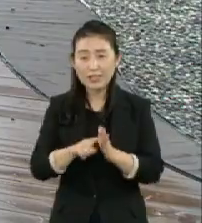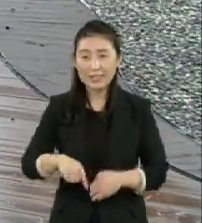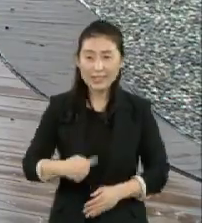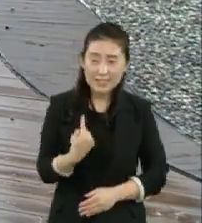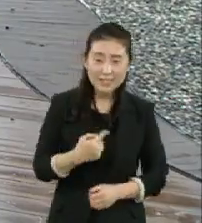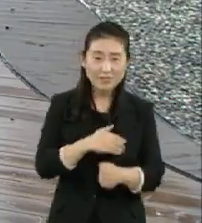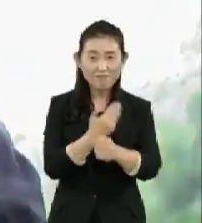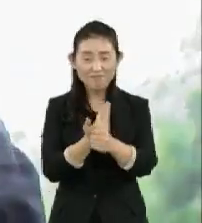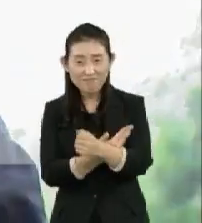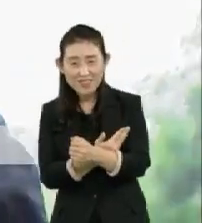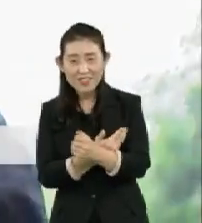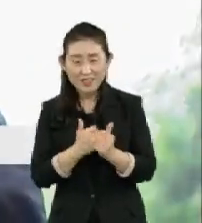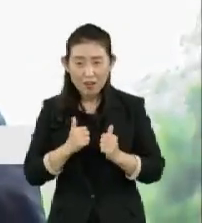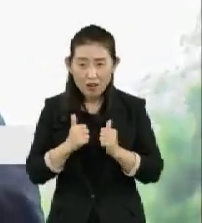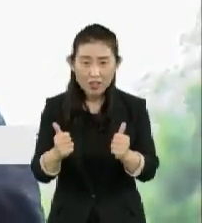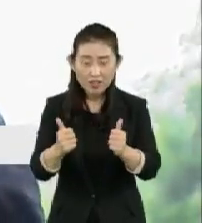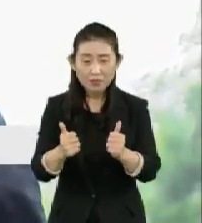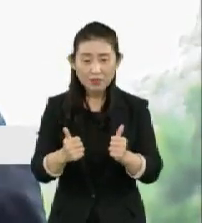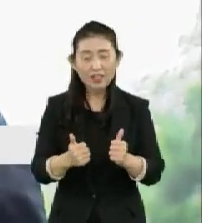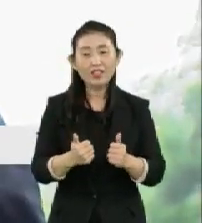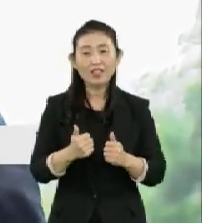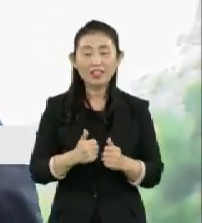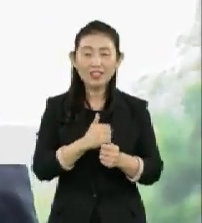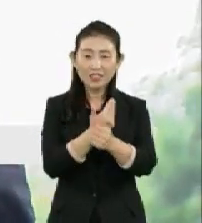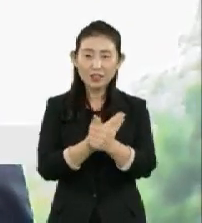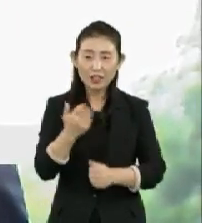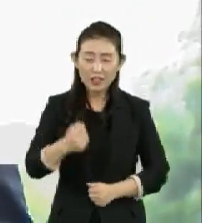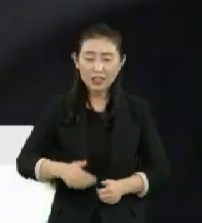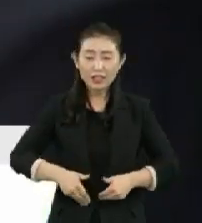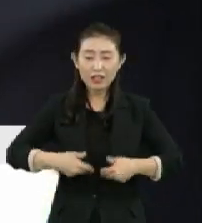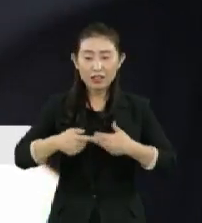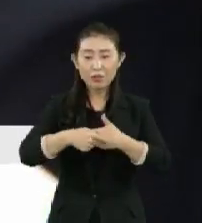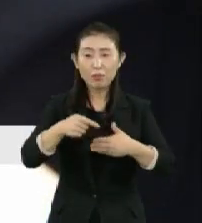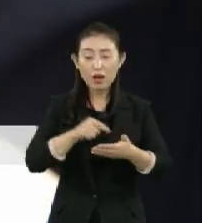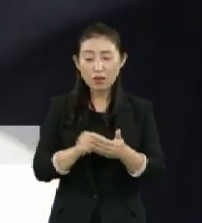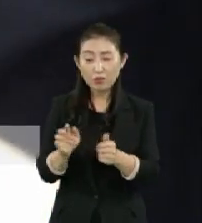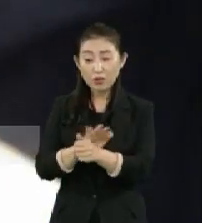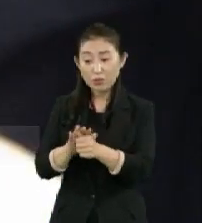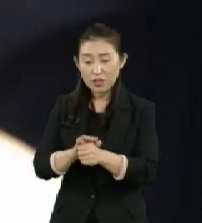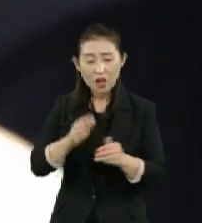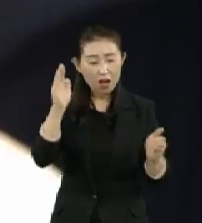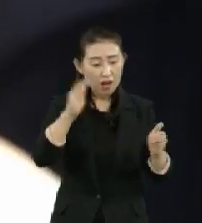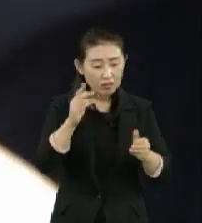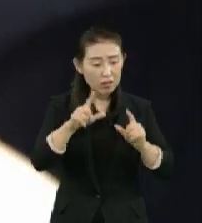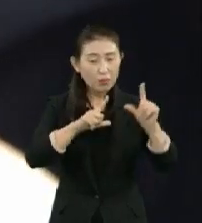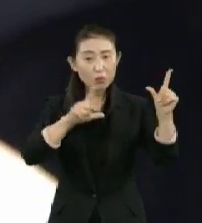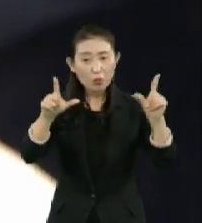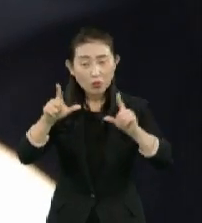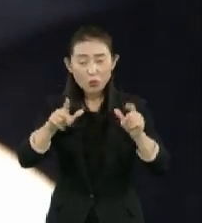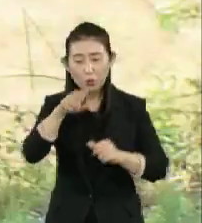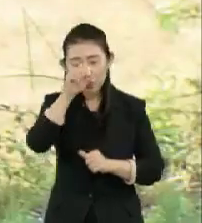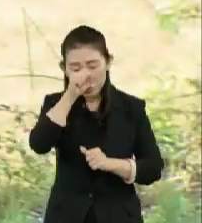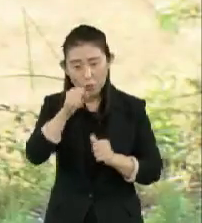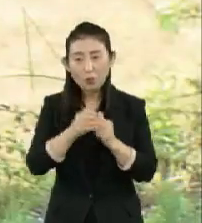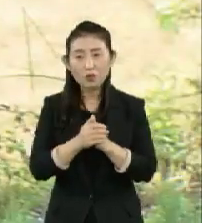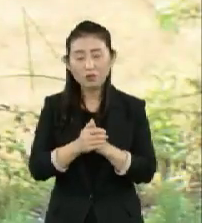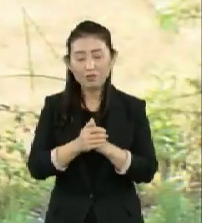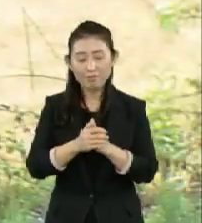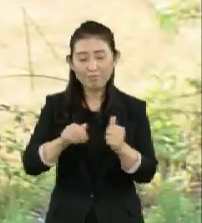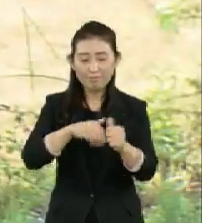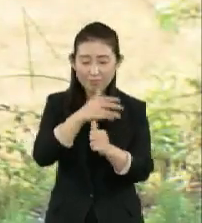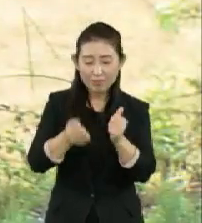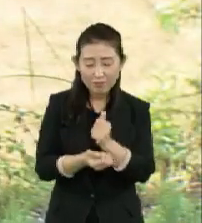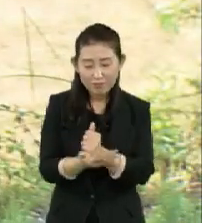자신의 역량을 키우며 그 재능을 모아 따뜻한 마음을 나누려는 학생들의 행보가 주위에 선한 영향력을 전하고